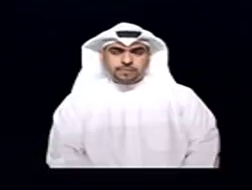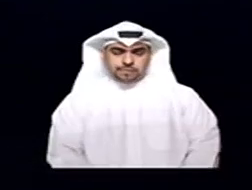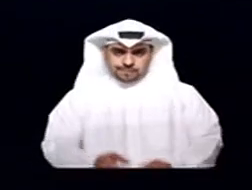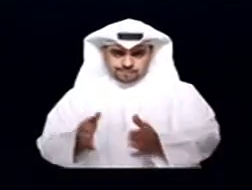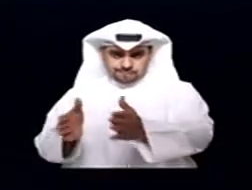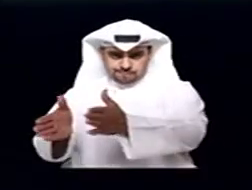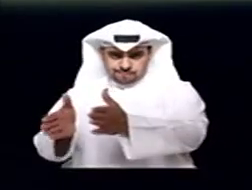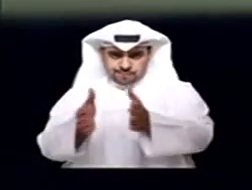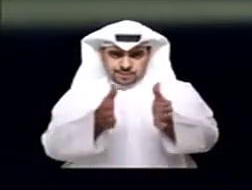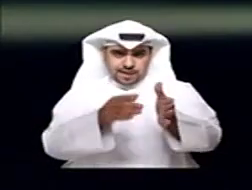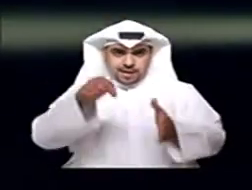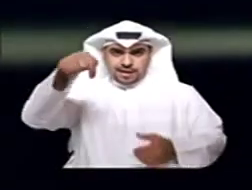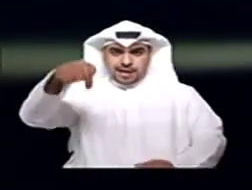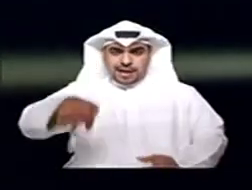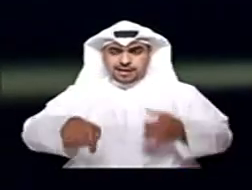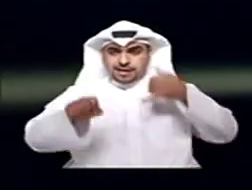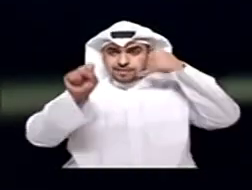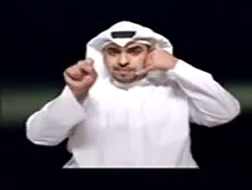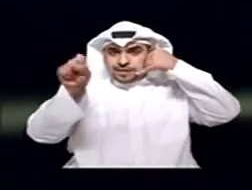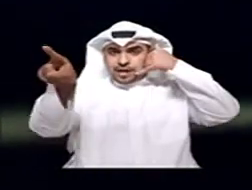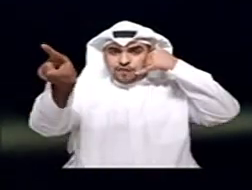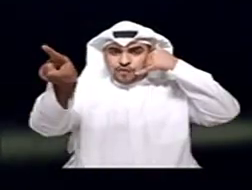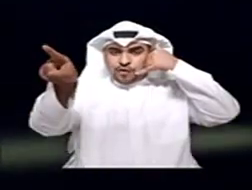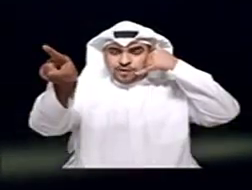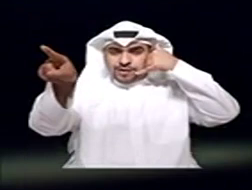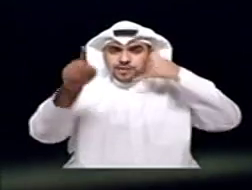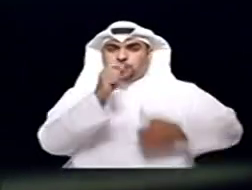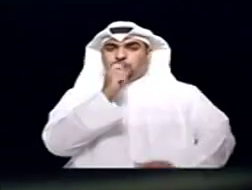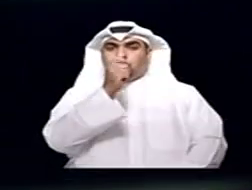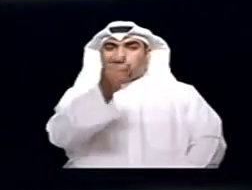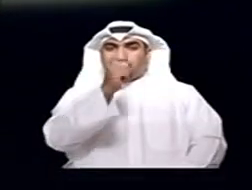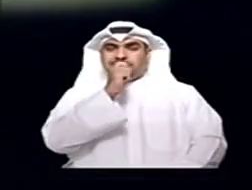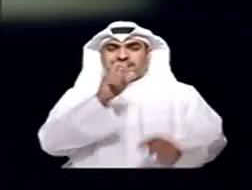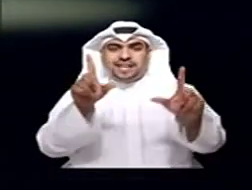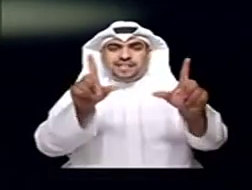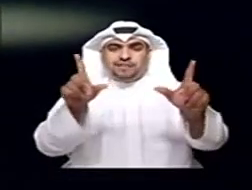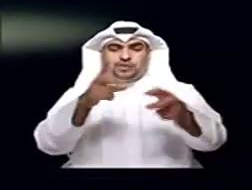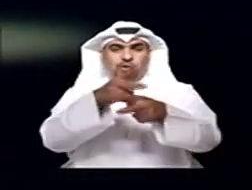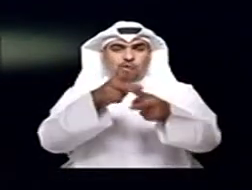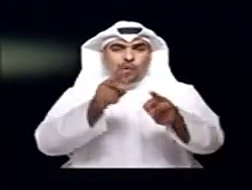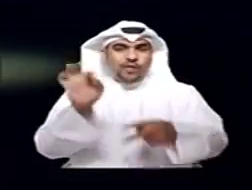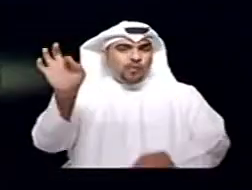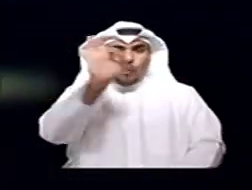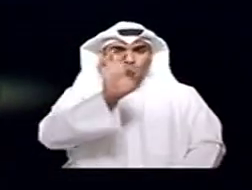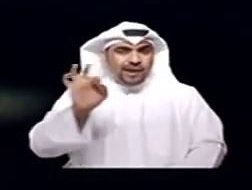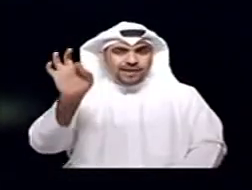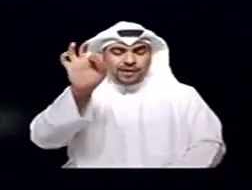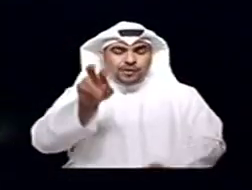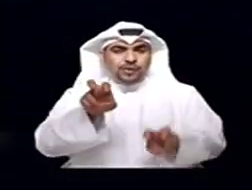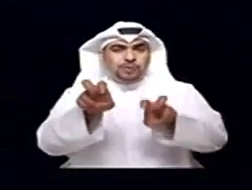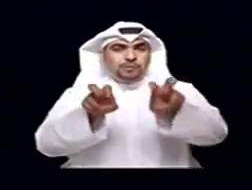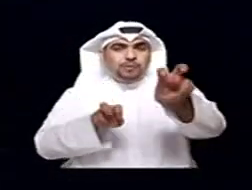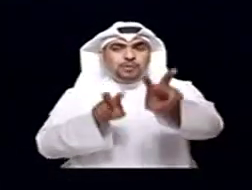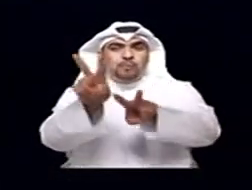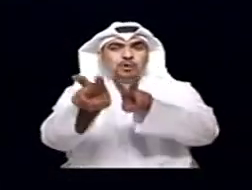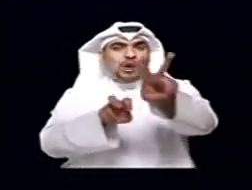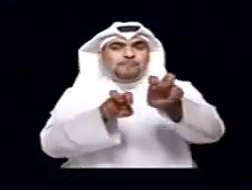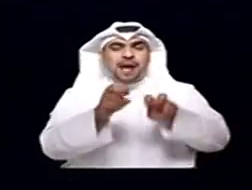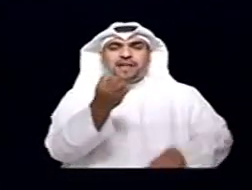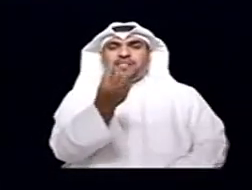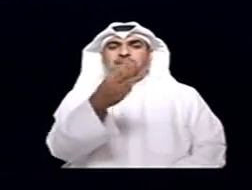وتنضم إلينا على الهواء مباشرة من مجمع 360 الزميل وائل الحويدر مراسل تلفزيون دولة